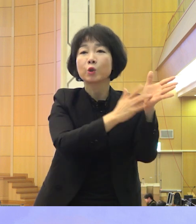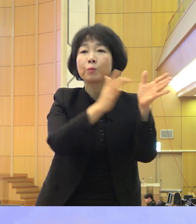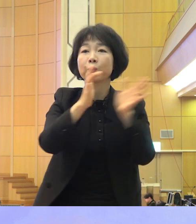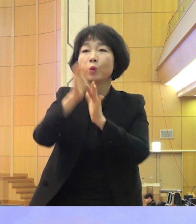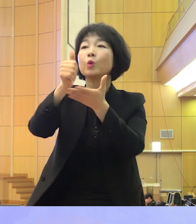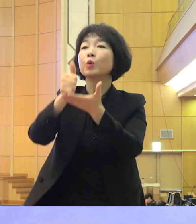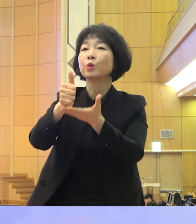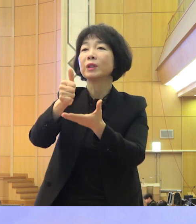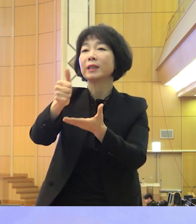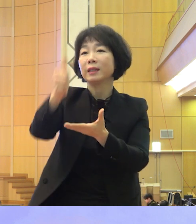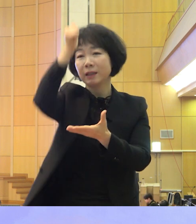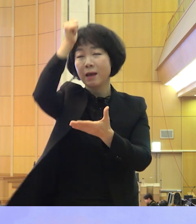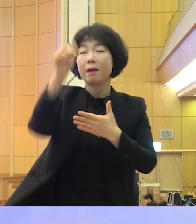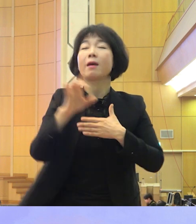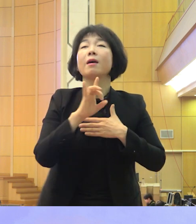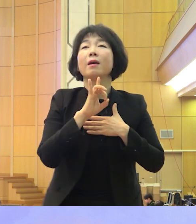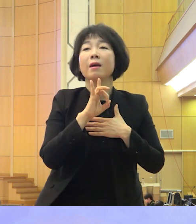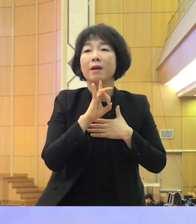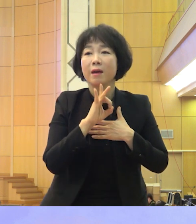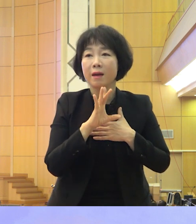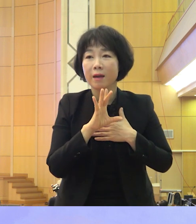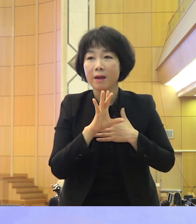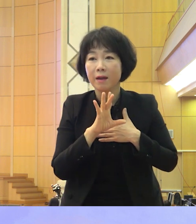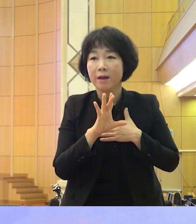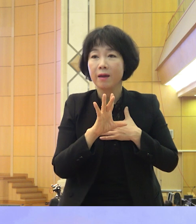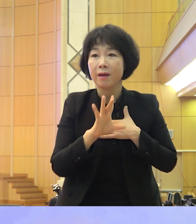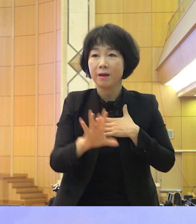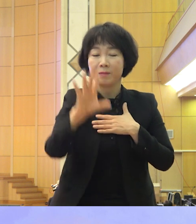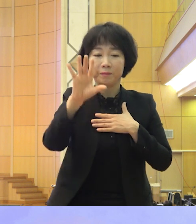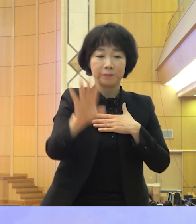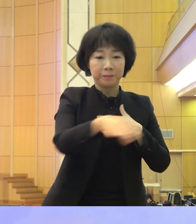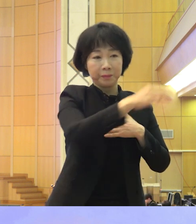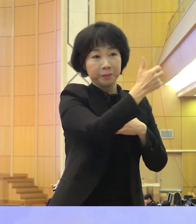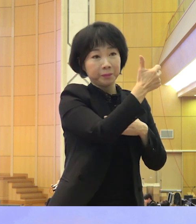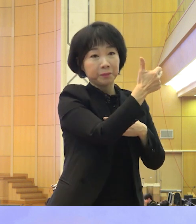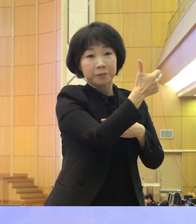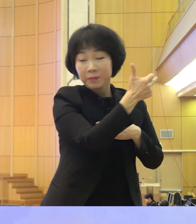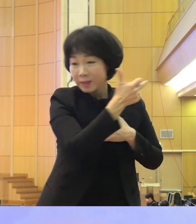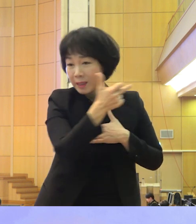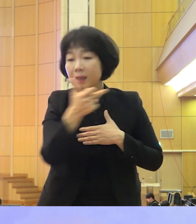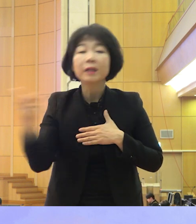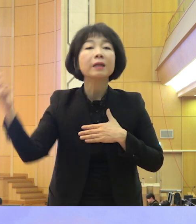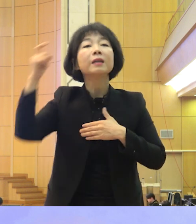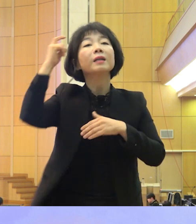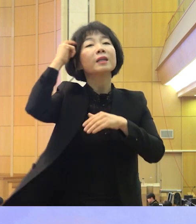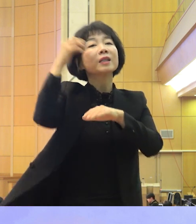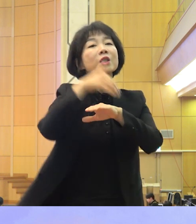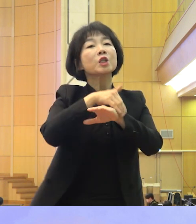오직 예수뿐이. 크신 계획 다 볼 수도 없고